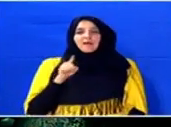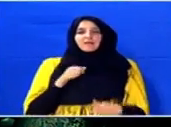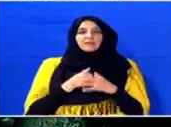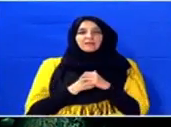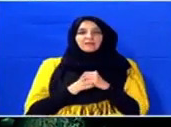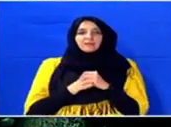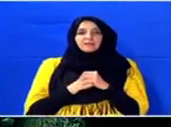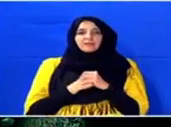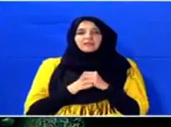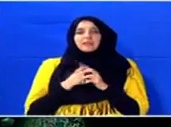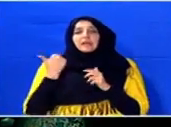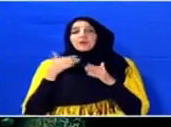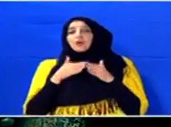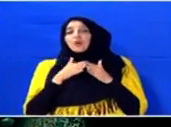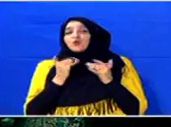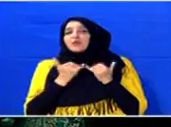رفضت لماذا